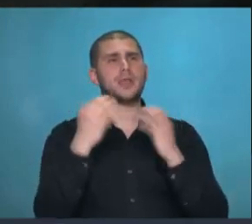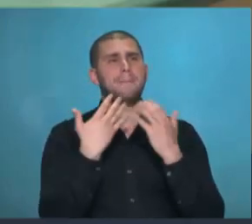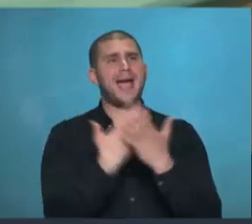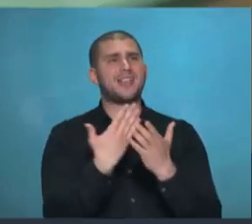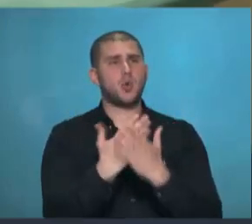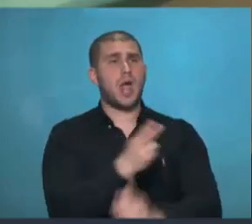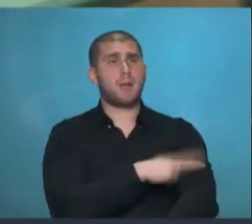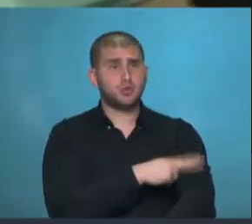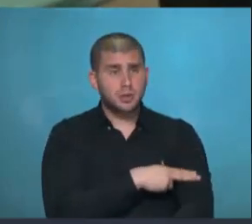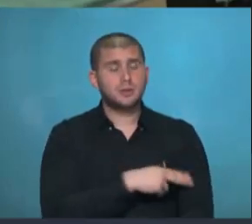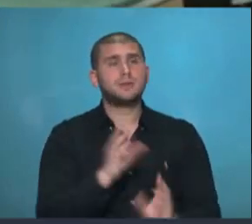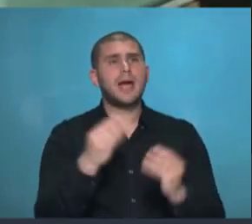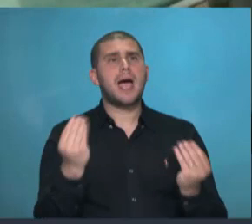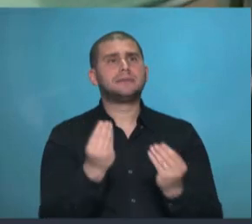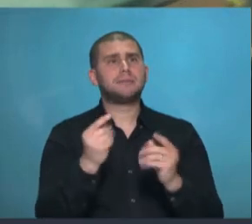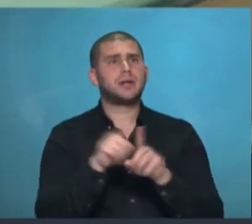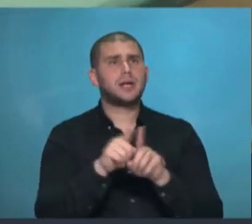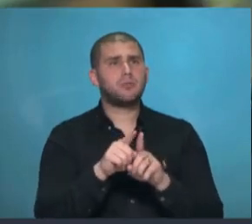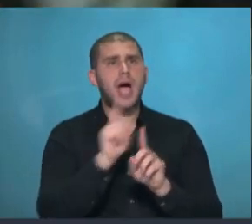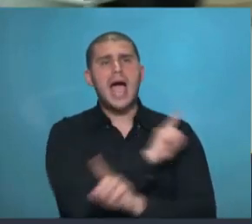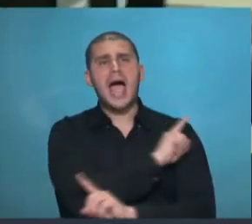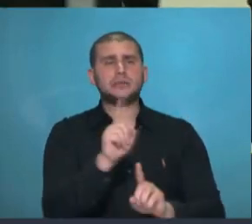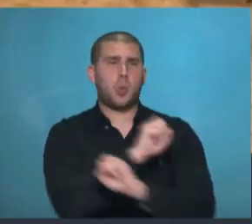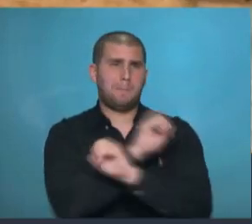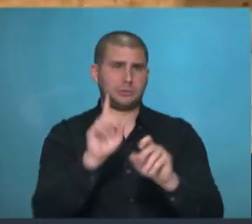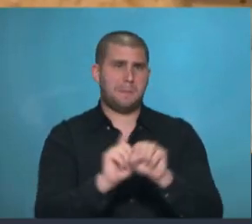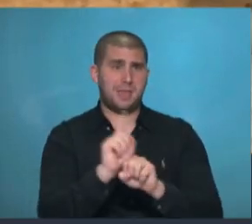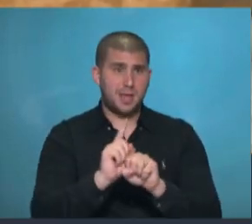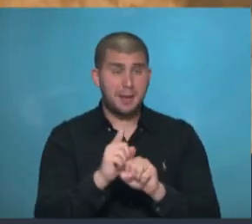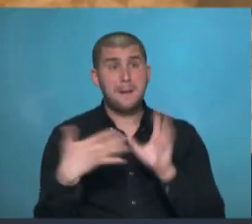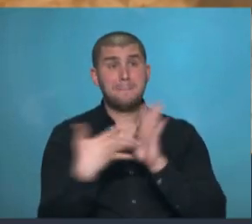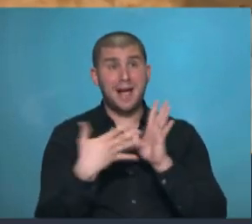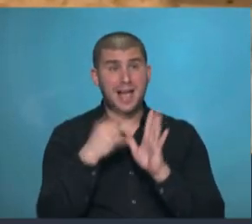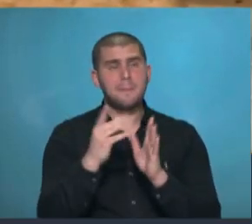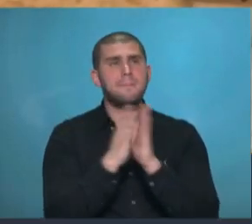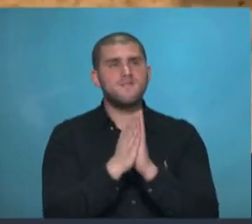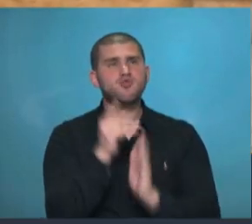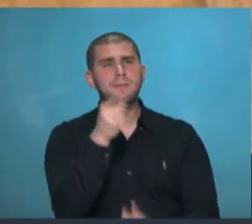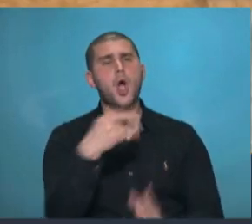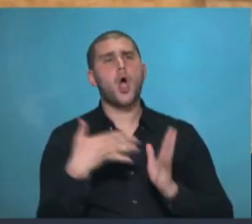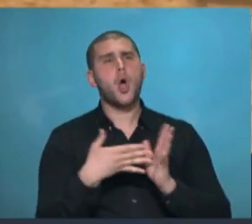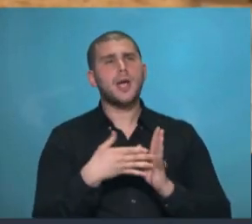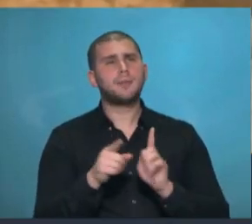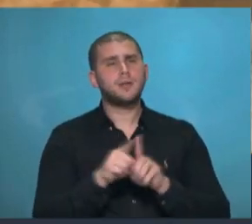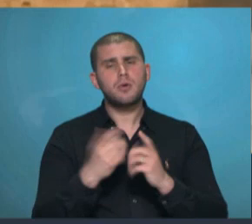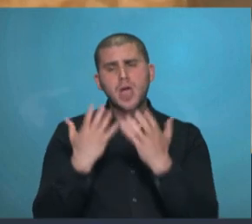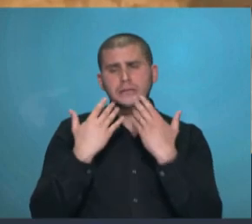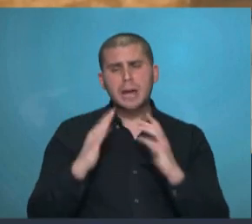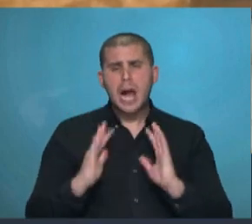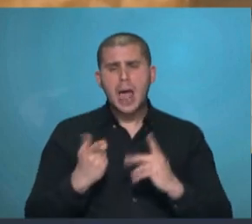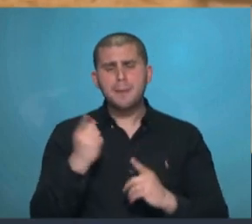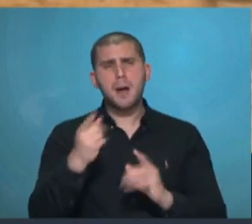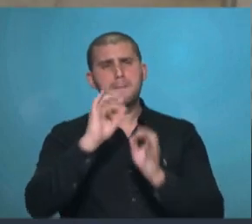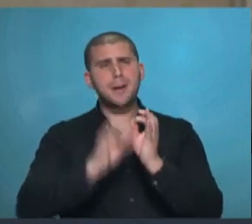למשטרה, באמצעים שחוסים תחת צו איסור הפרסום. בחקירתו מבקשים ממנו החוקרים להסביר מדוע מסר